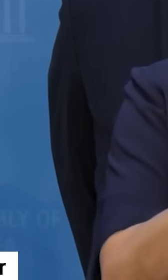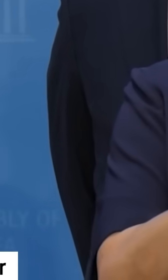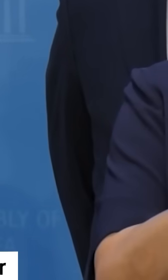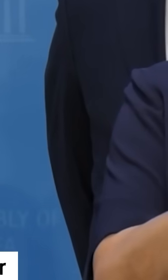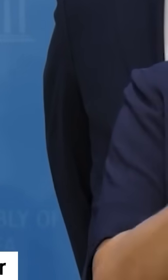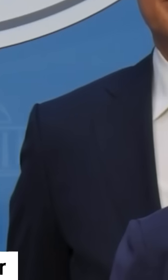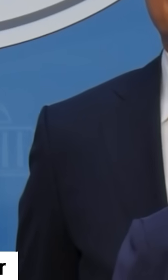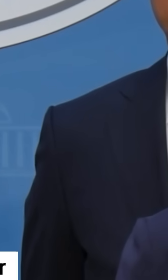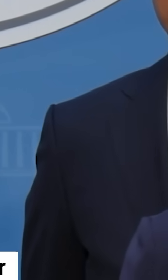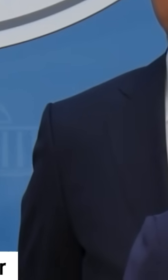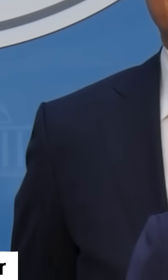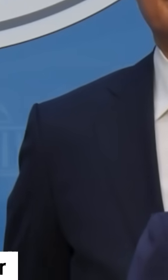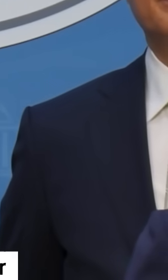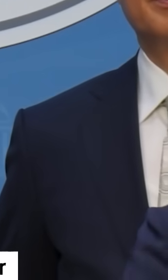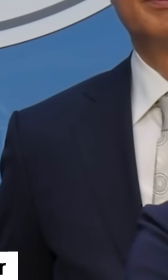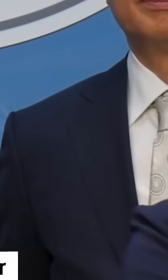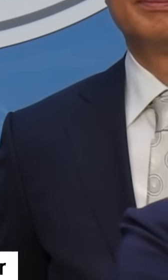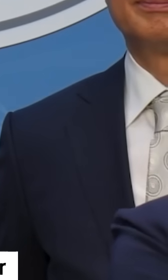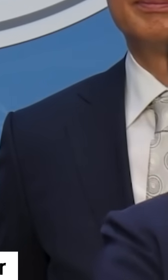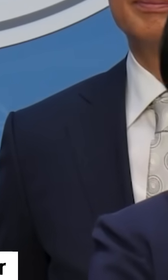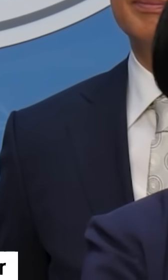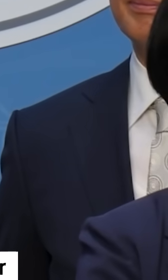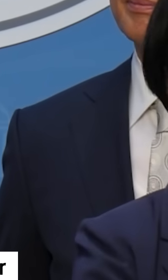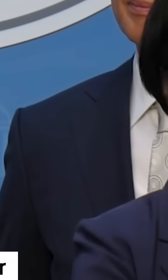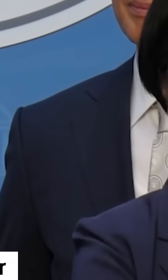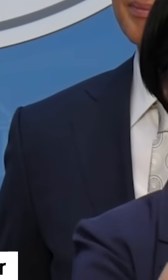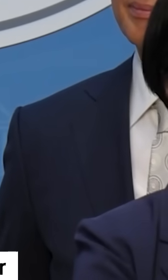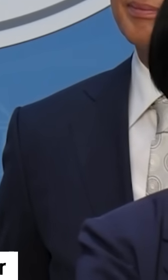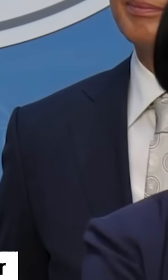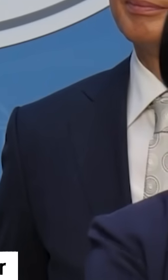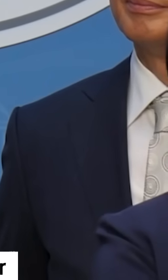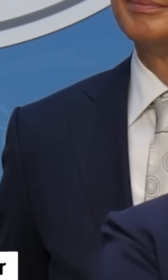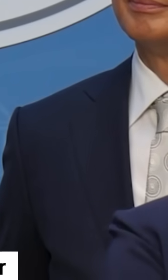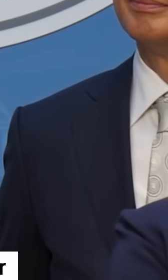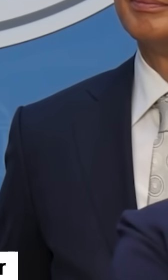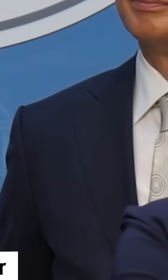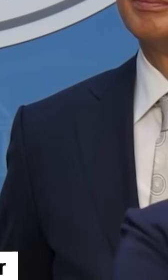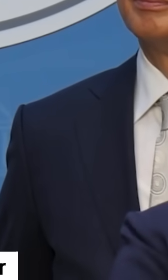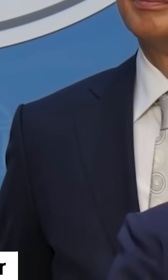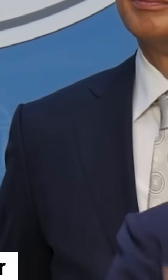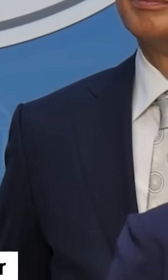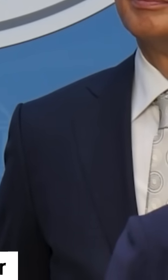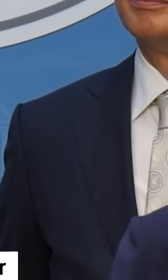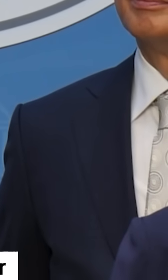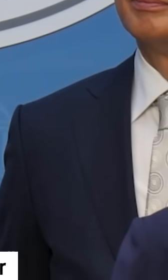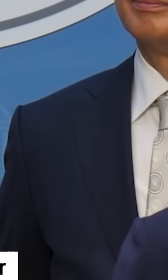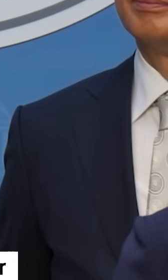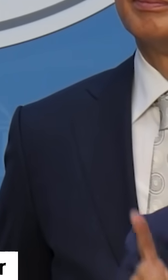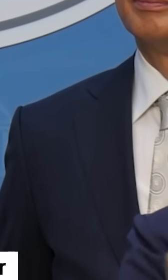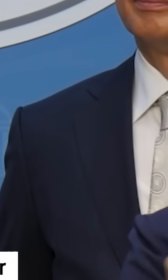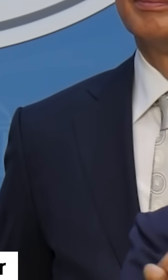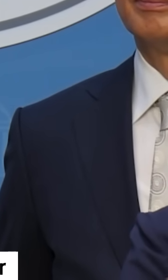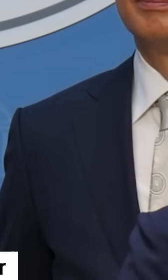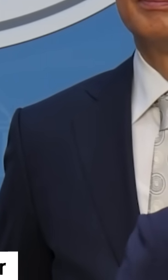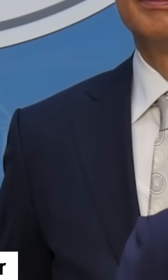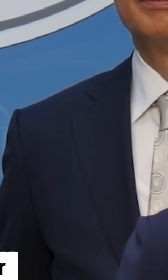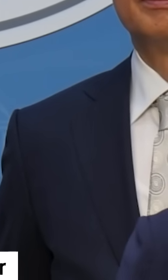주시기 바랍니다. 더불어민주당에 얘기합니다. 이재명 대표에게 얘기합니다. 이게 뭡니까?